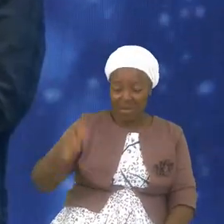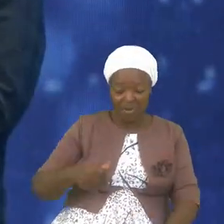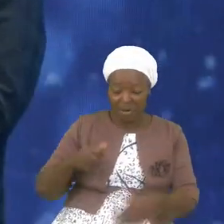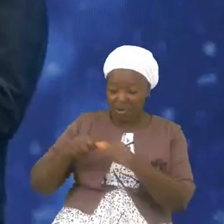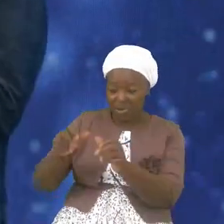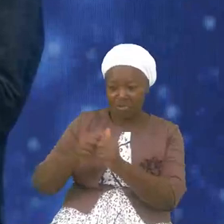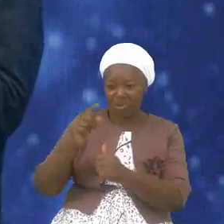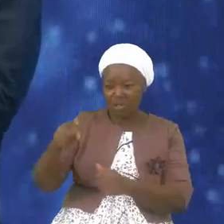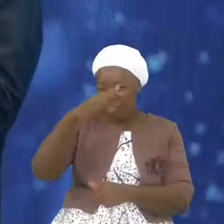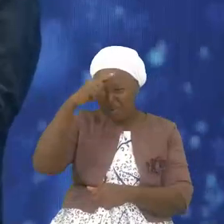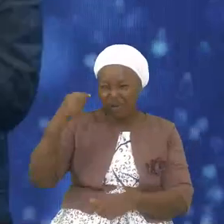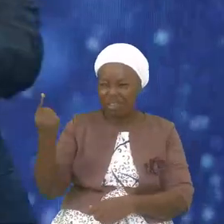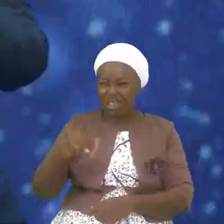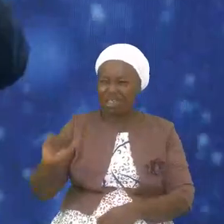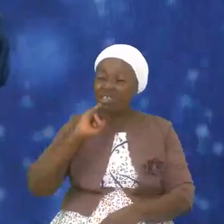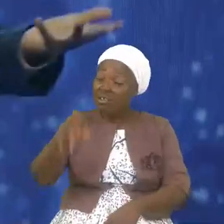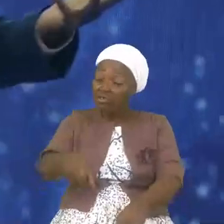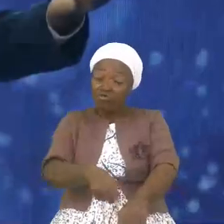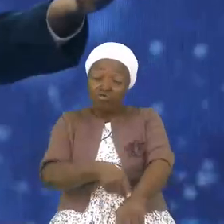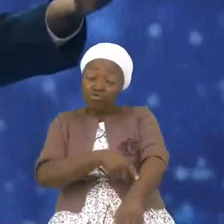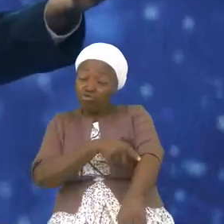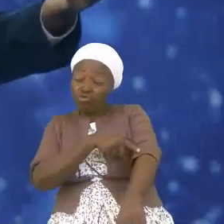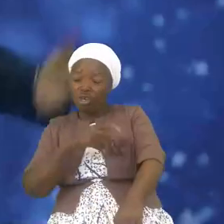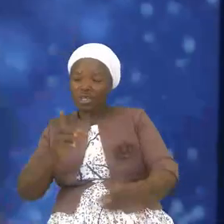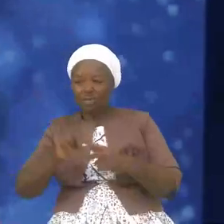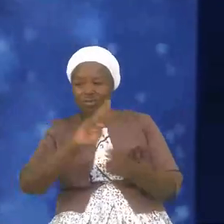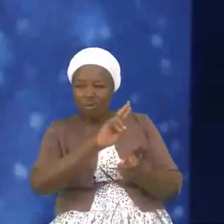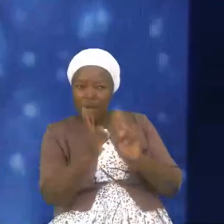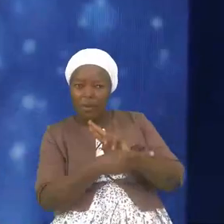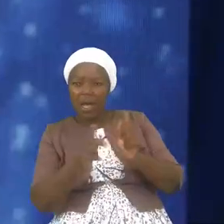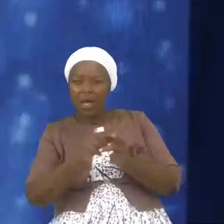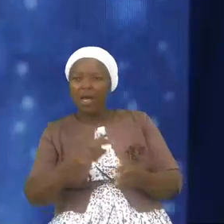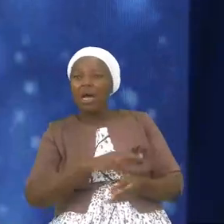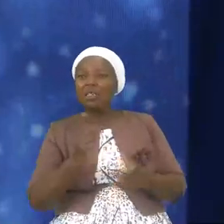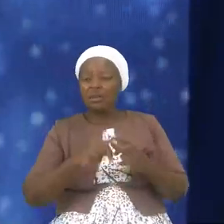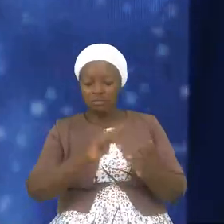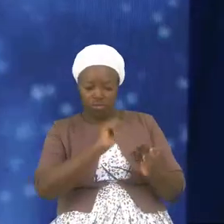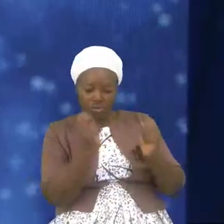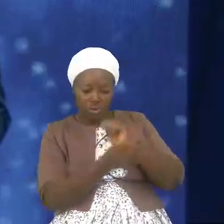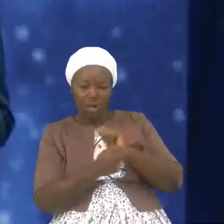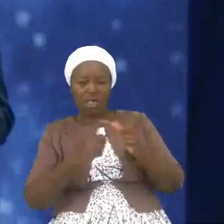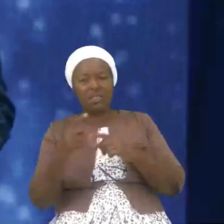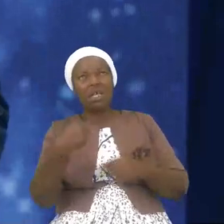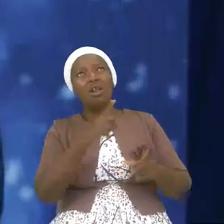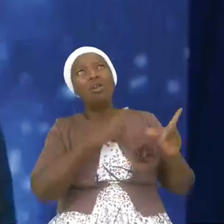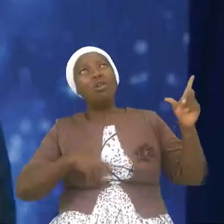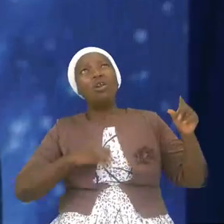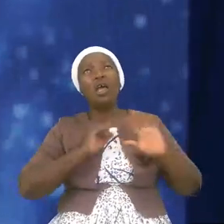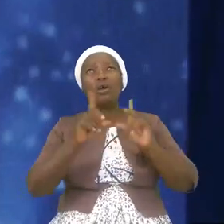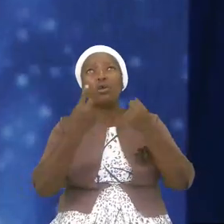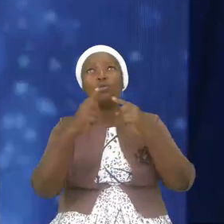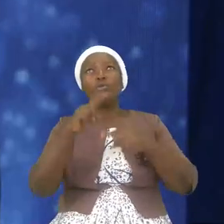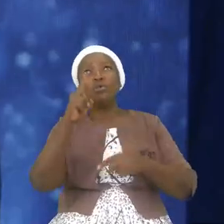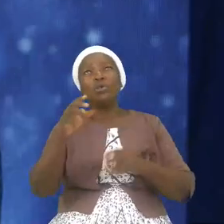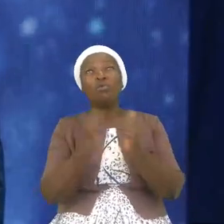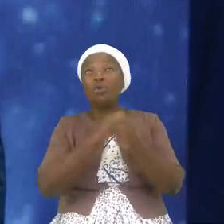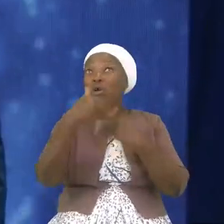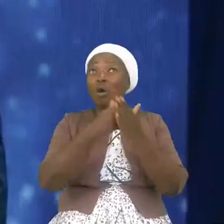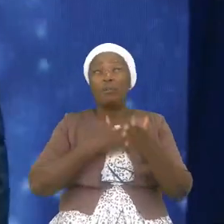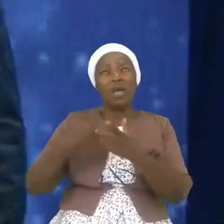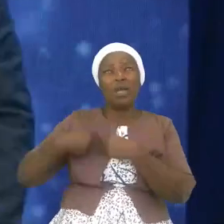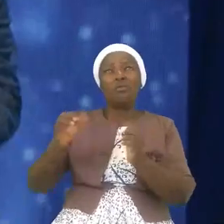continuer avec toi. » Et elle revient, tu te repens et tu dis, « Oui Seigneur, je viens à toi de tout mon cœur,